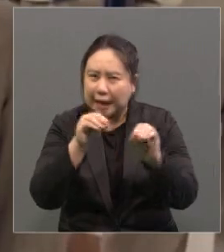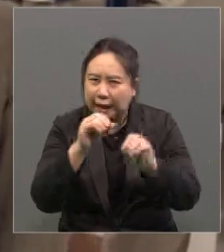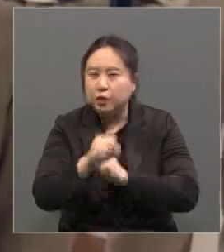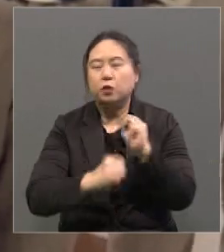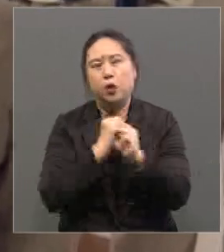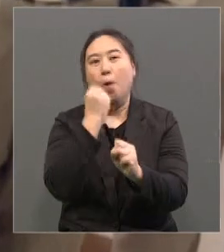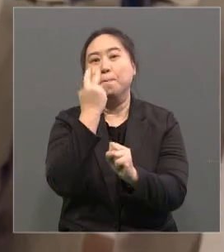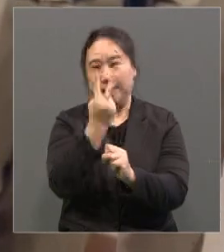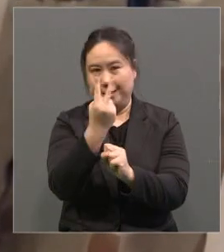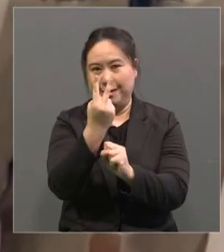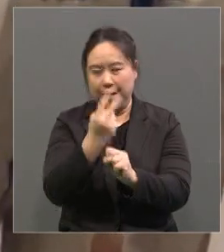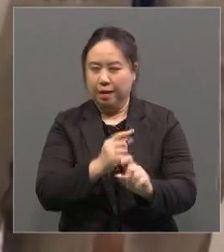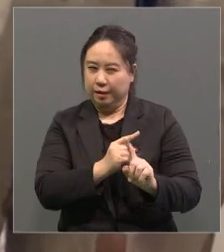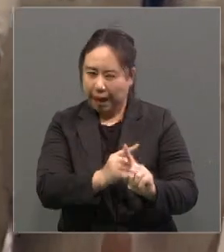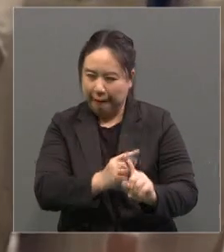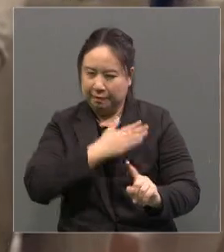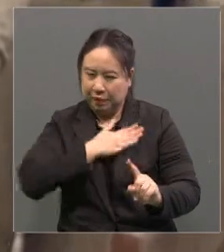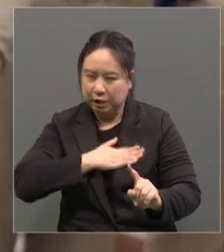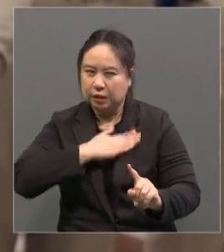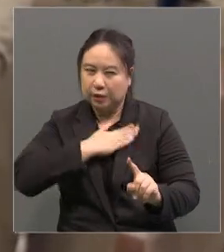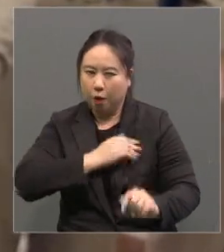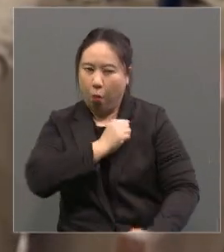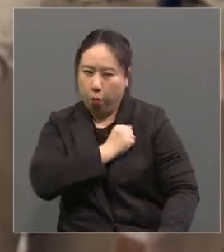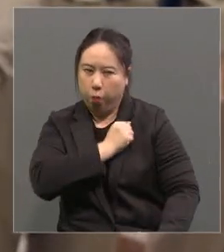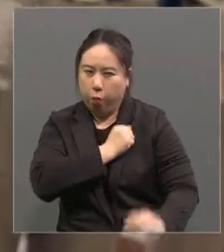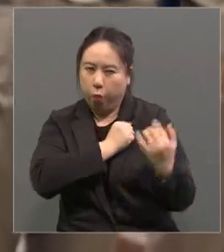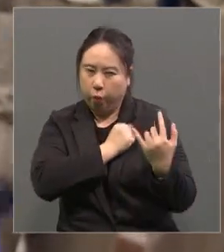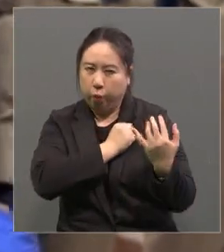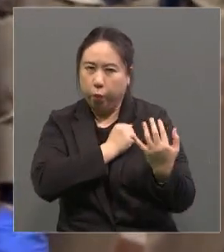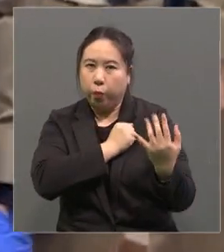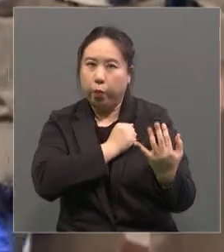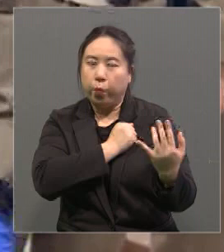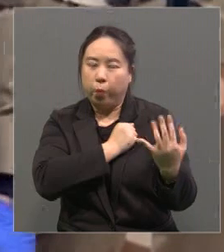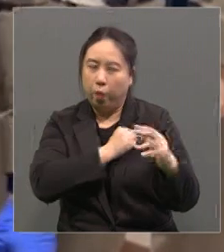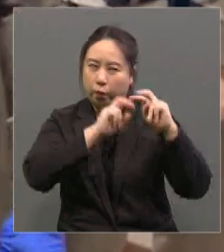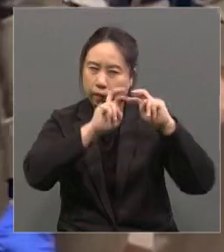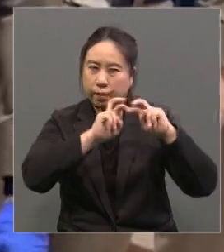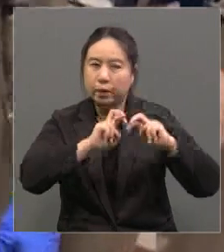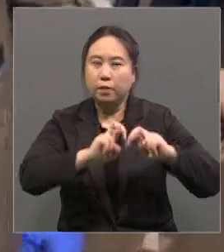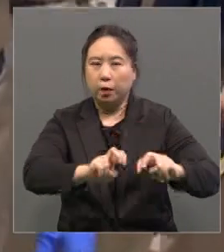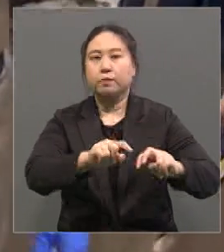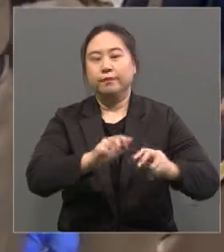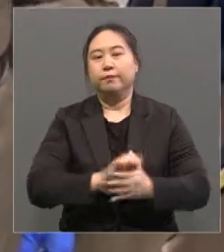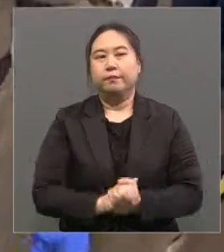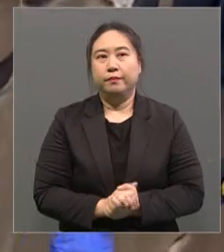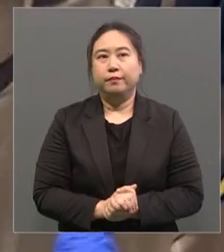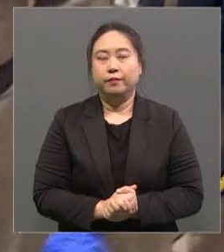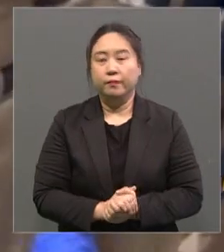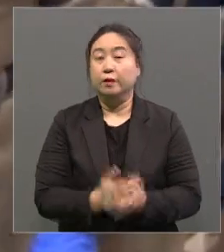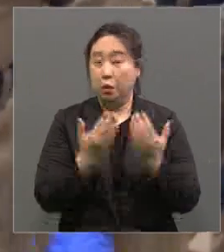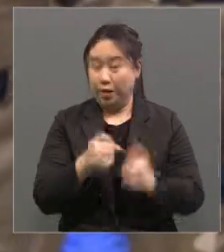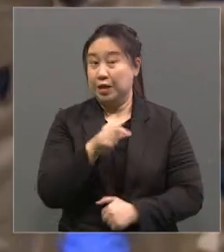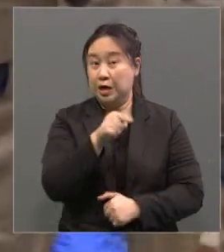แบบด้วยความอดทนแล้วก็ใช้ไหวพริบในการสืบสวนสอบสวนซึ่งคนร้าย